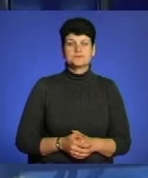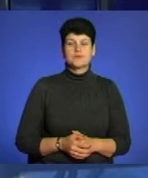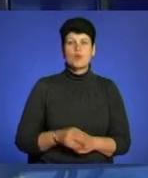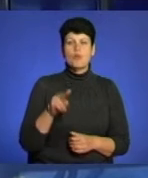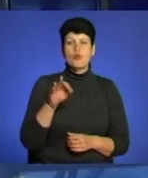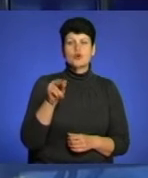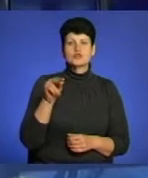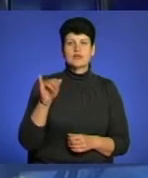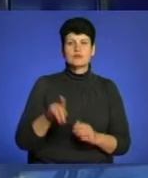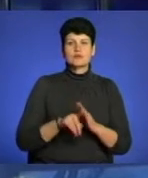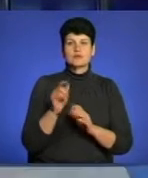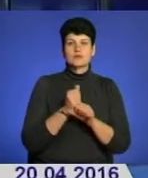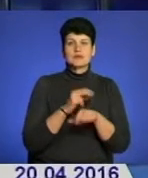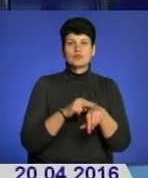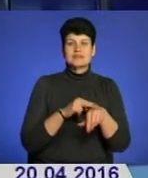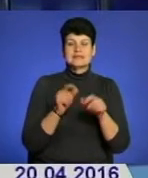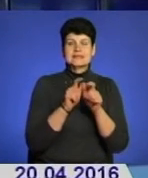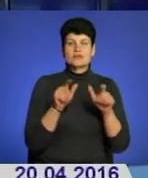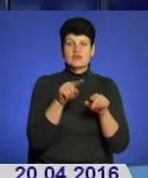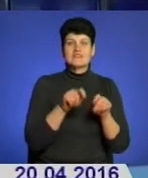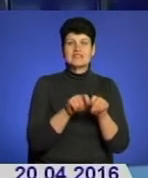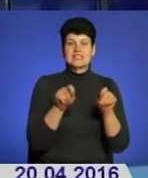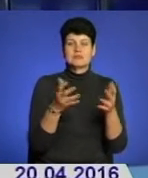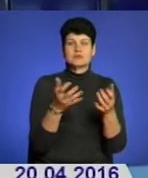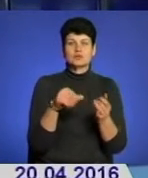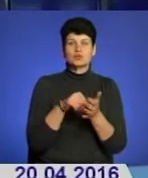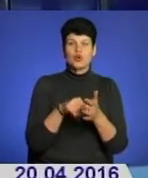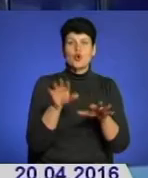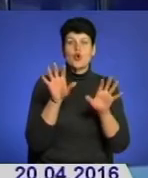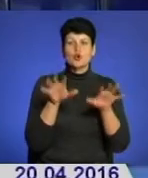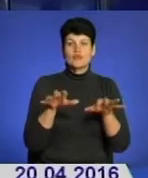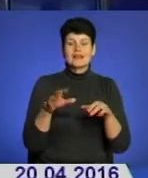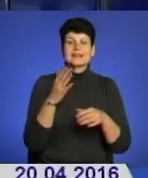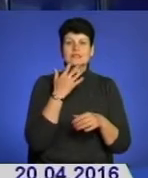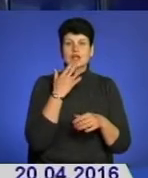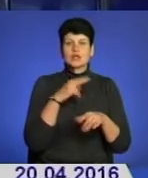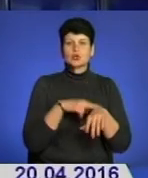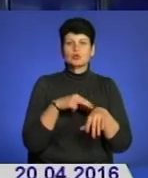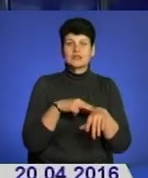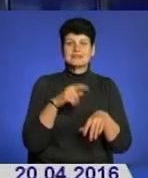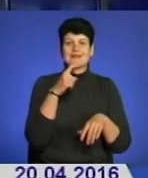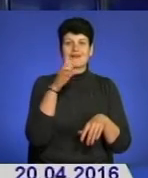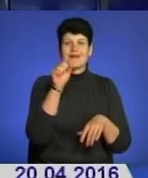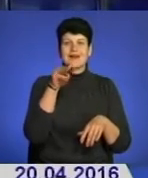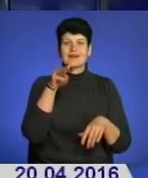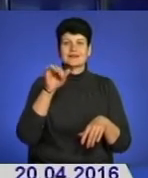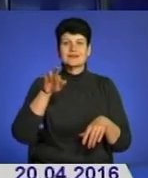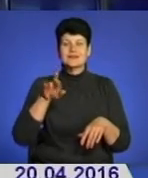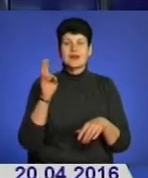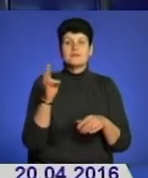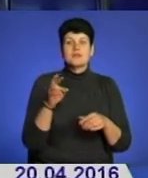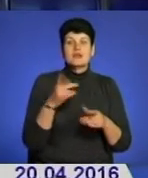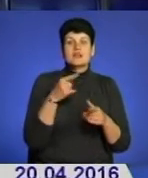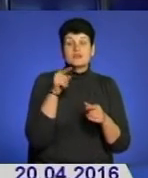У Почаєві запрацювала поліцейська станція. У її відкритті взяла участь голова Національної поліції України Хатія Деканоїдзе. Це третя станція, яку відкрили